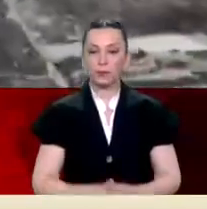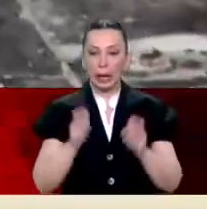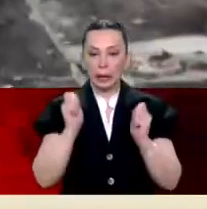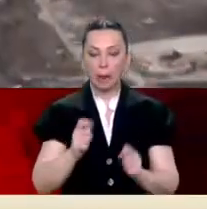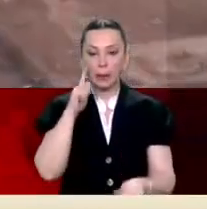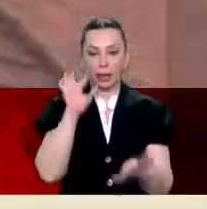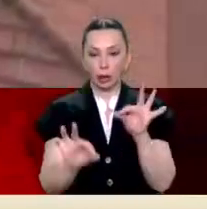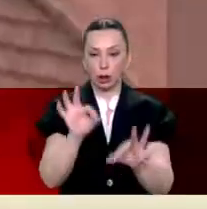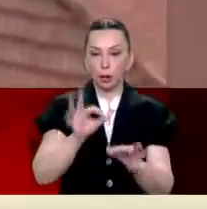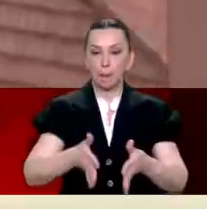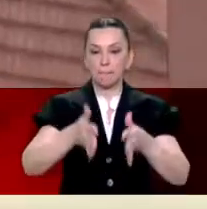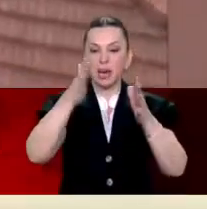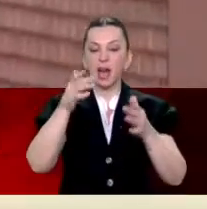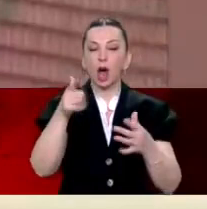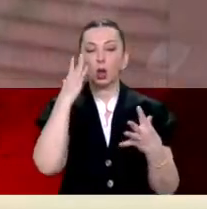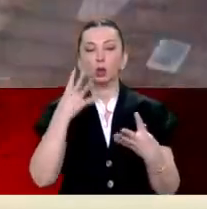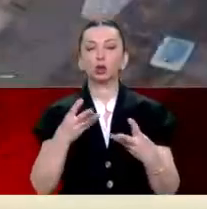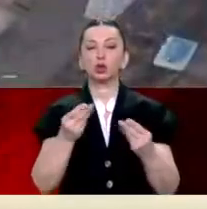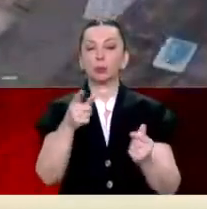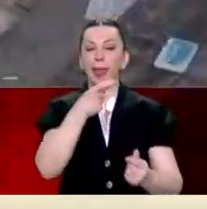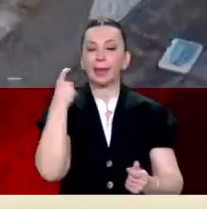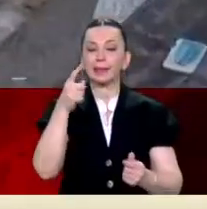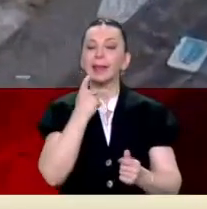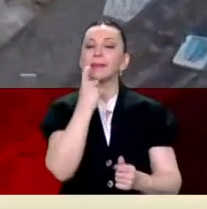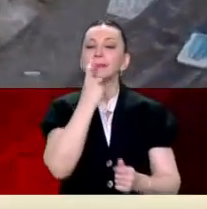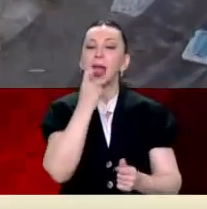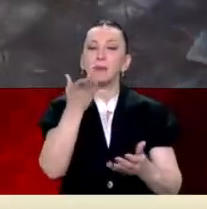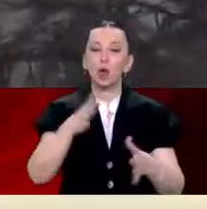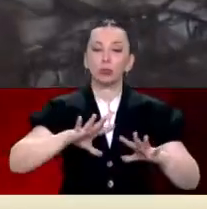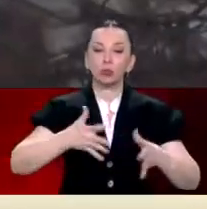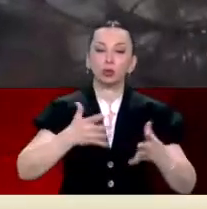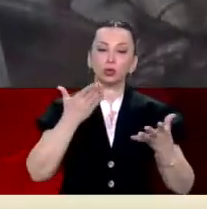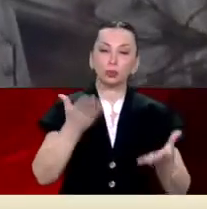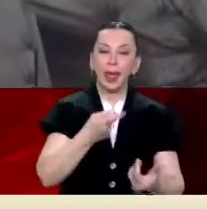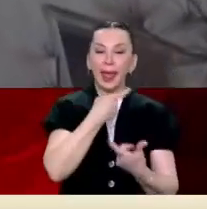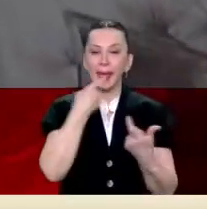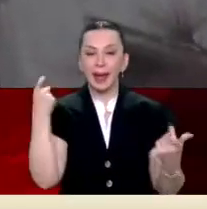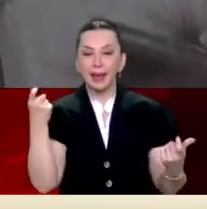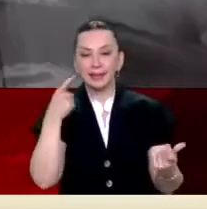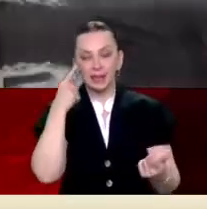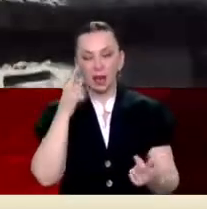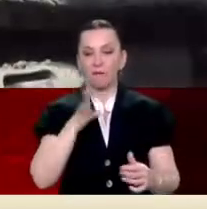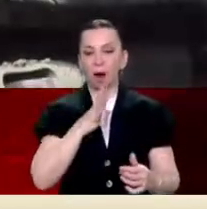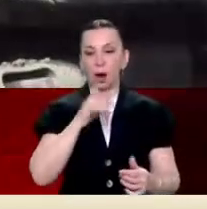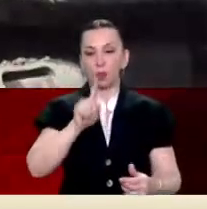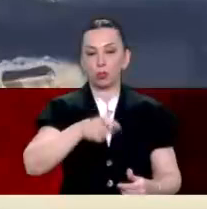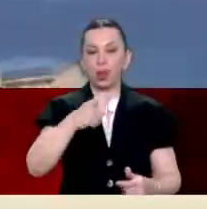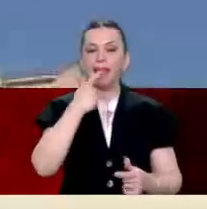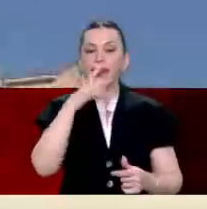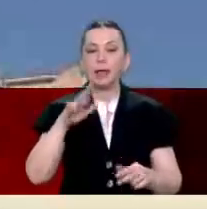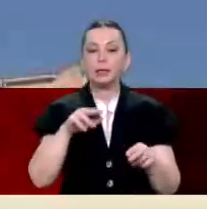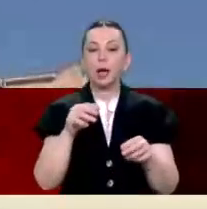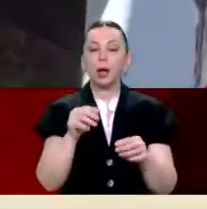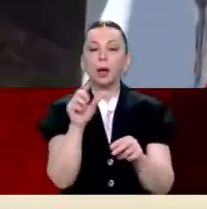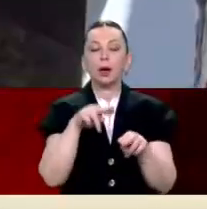Yapılan incelemeyle binanın çürük olduğu belirlendi. Demirlerinde aşınma ve kirişlerinden birinde kesik vardı. Deniz kumuyla yapılan bir